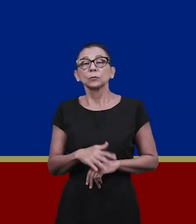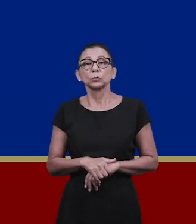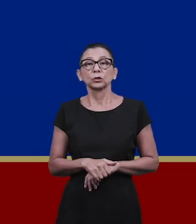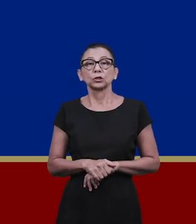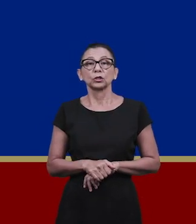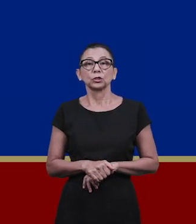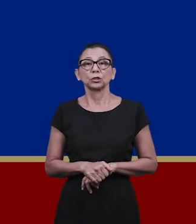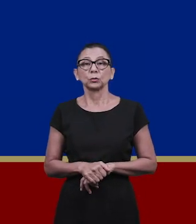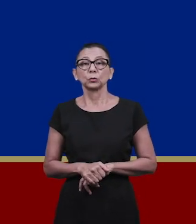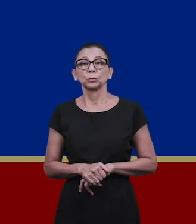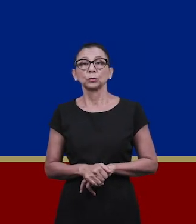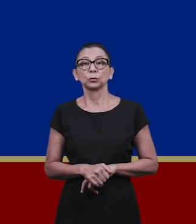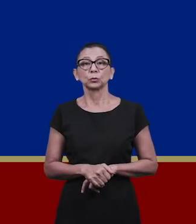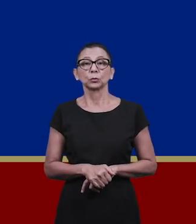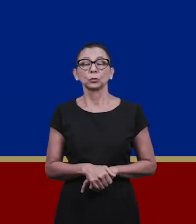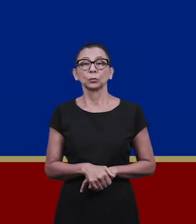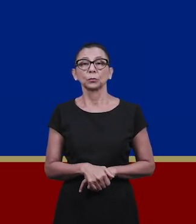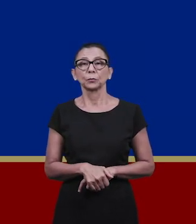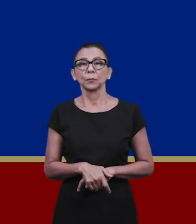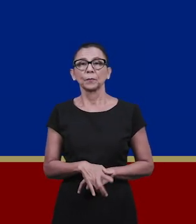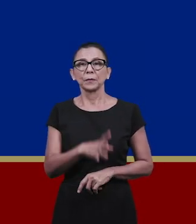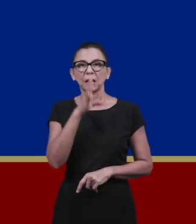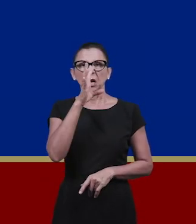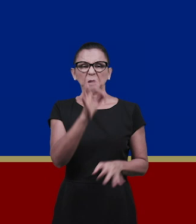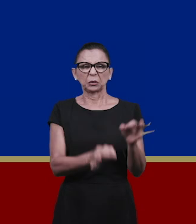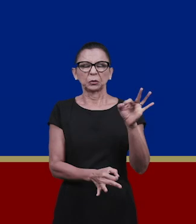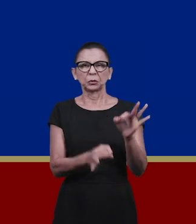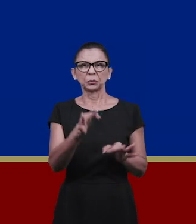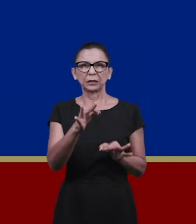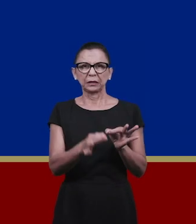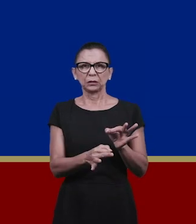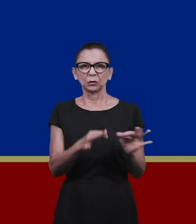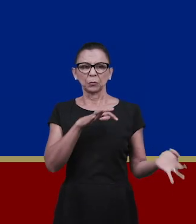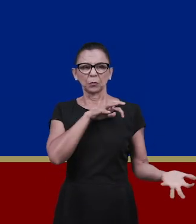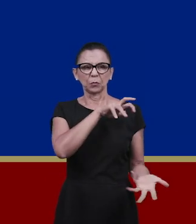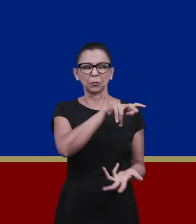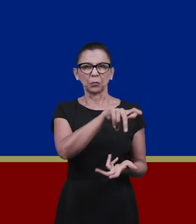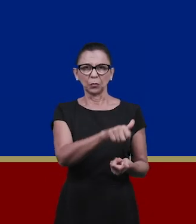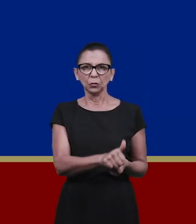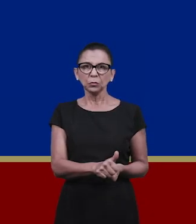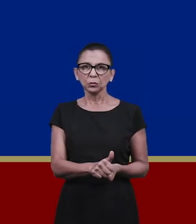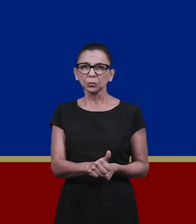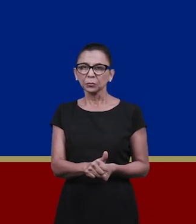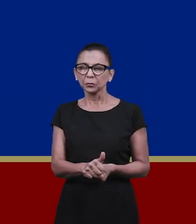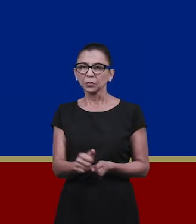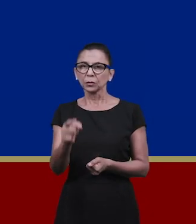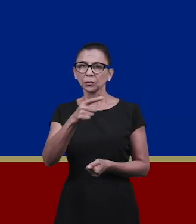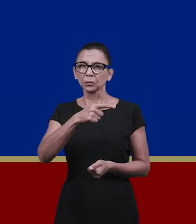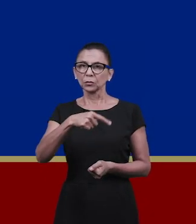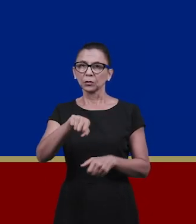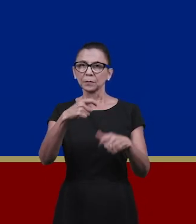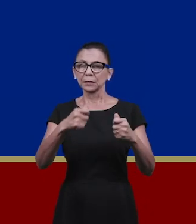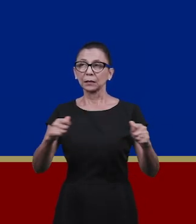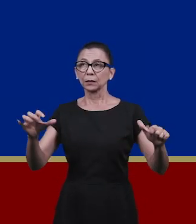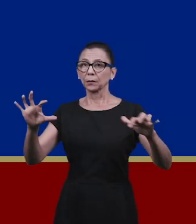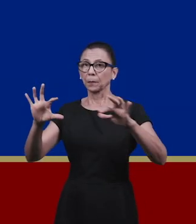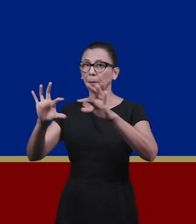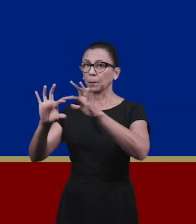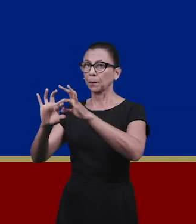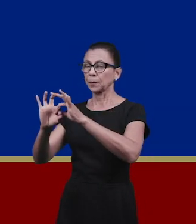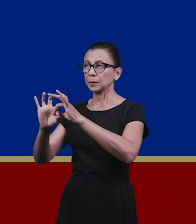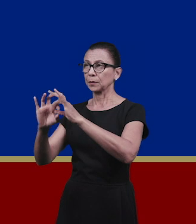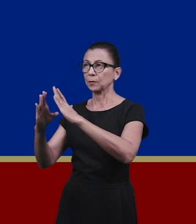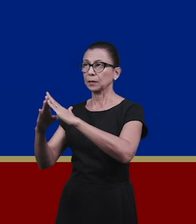viendra sur le monde, c'est d'être en communion avec l'Église et avec le Saint-Esprit